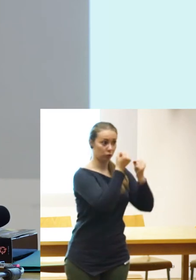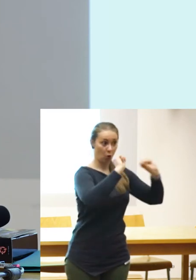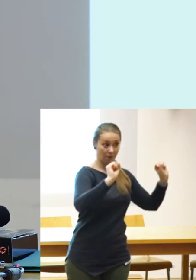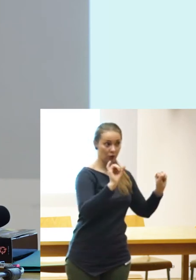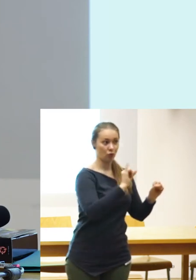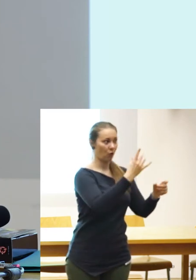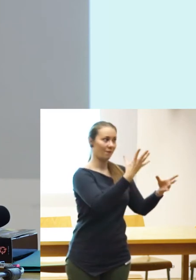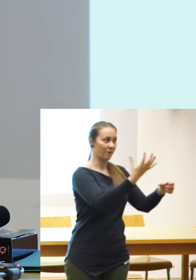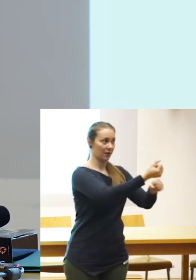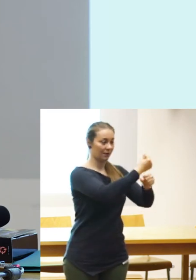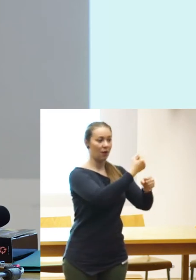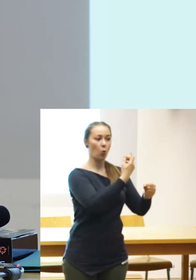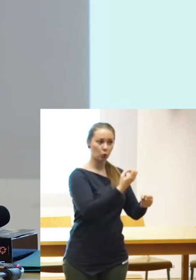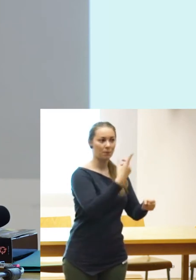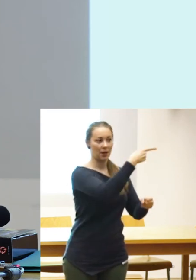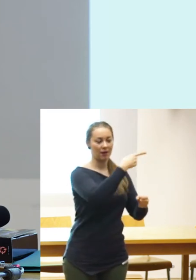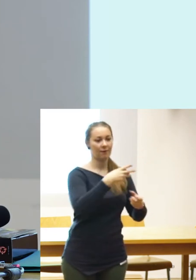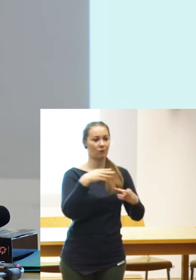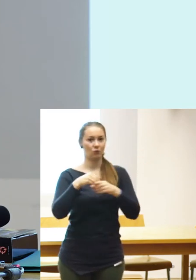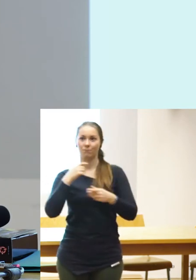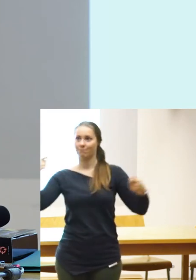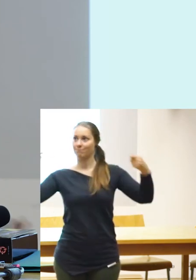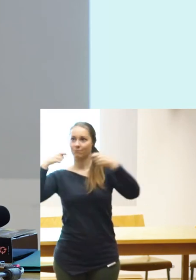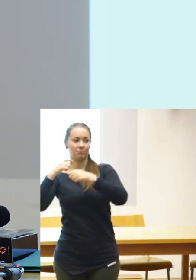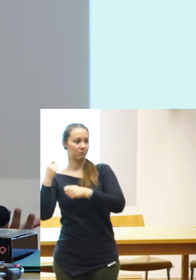bezprostřední komunikaci právě s tím mezinárodním,